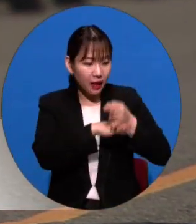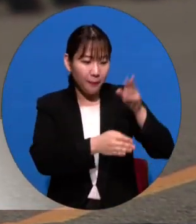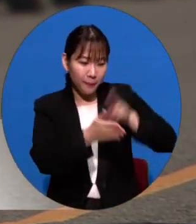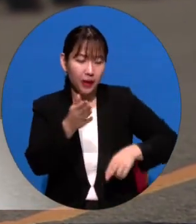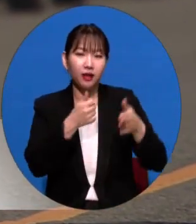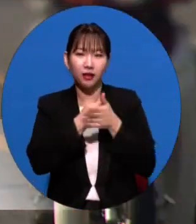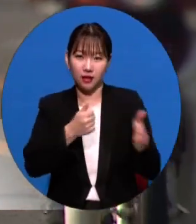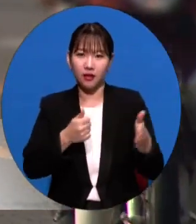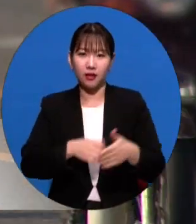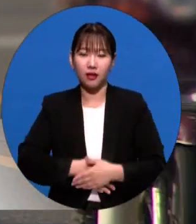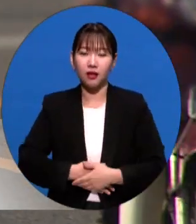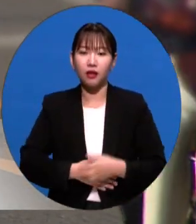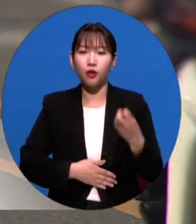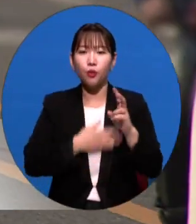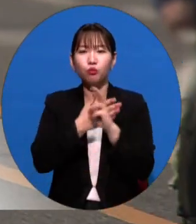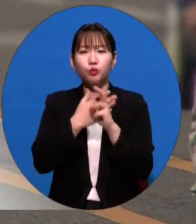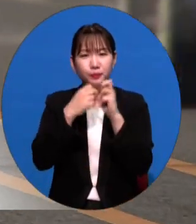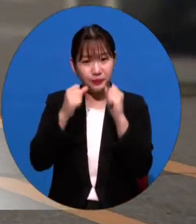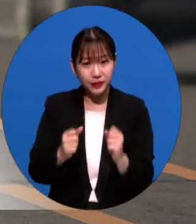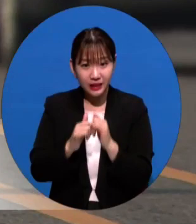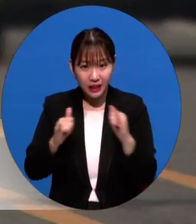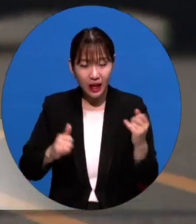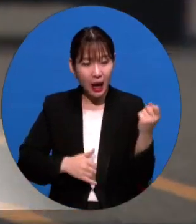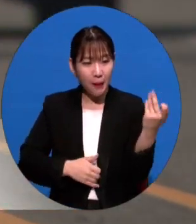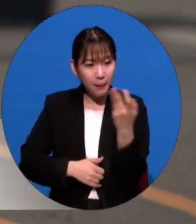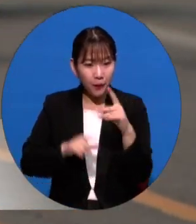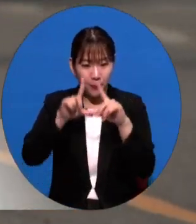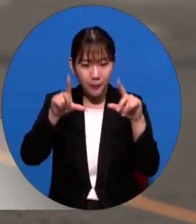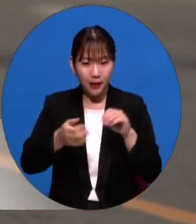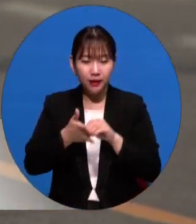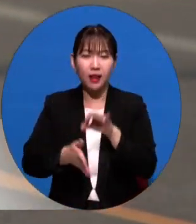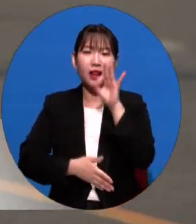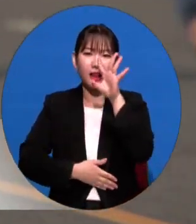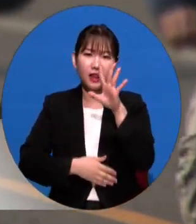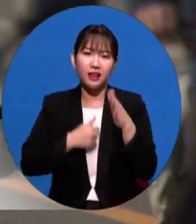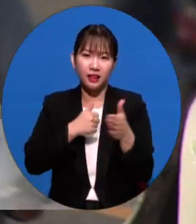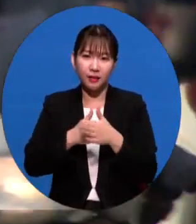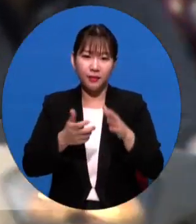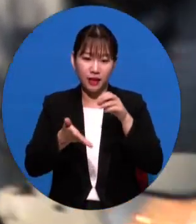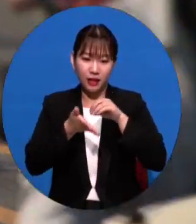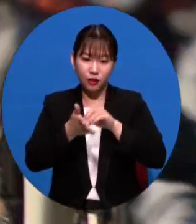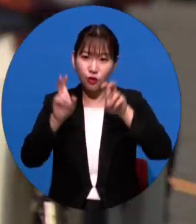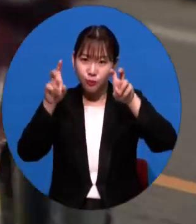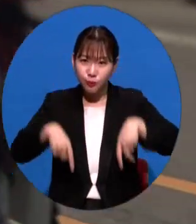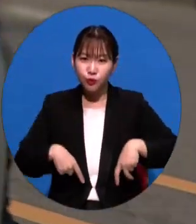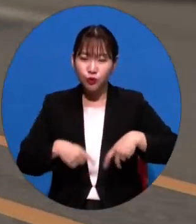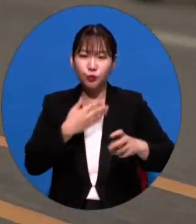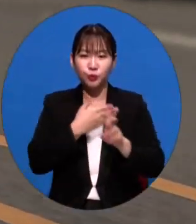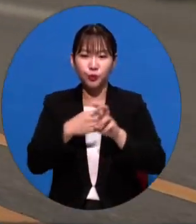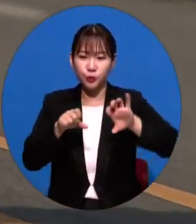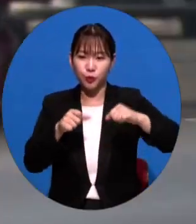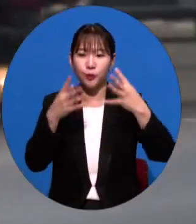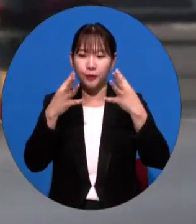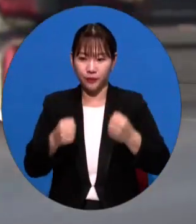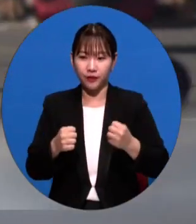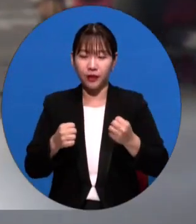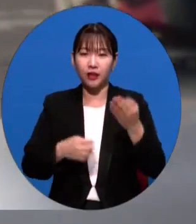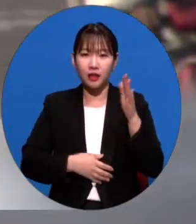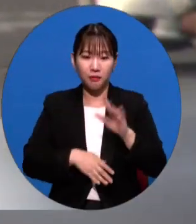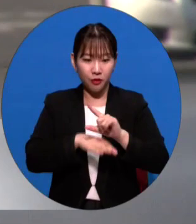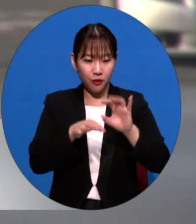거래하기 때문입니다. 또 불법 체류자는 번호판 등록 자체가 안 돼 무등록 불법 오토바이가 많습니다.